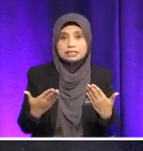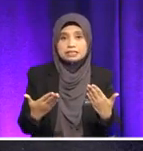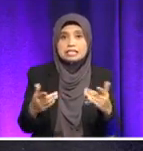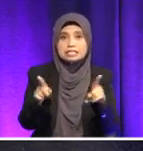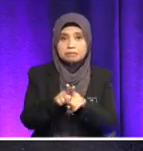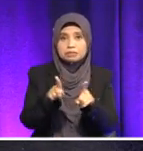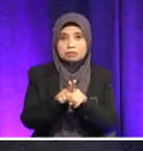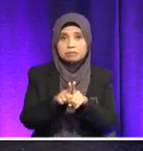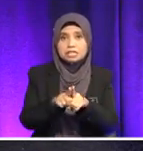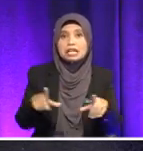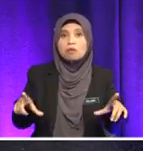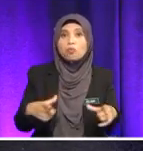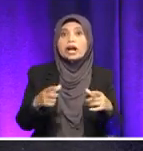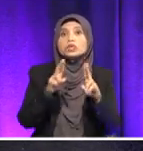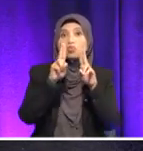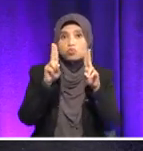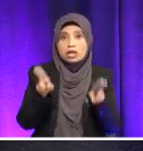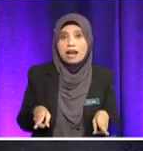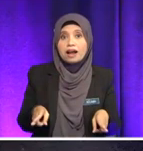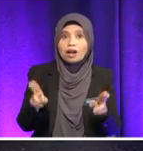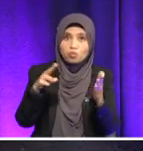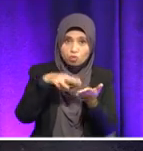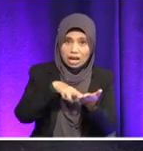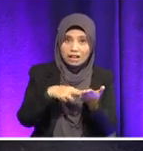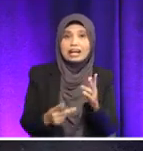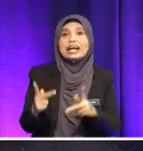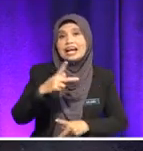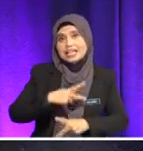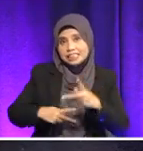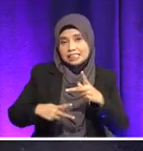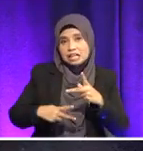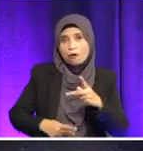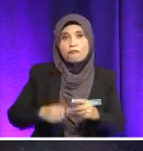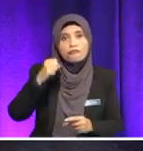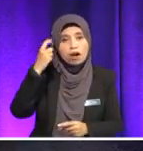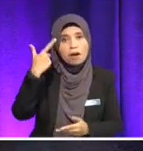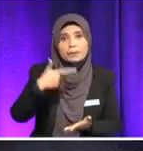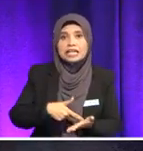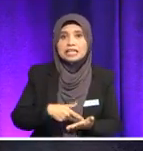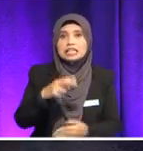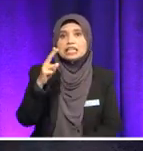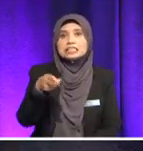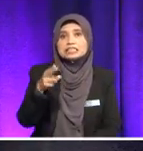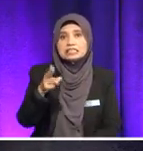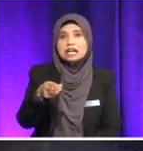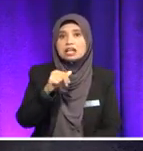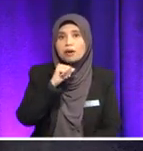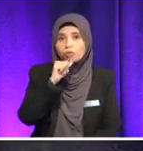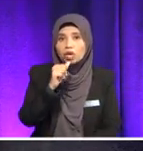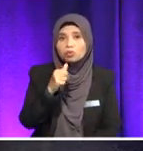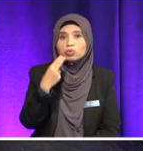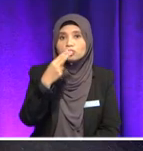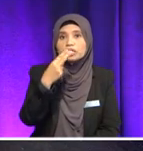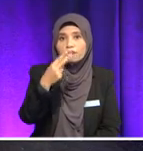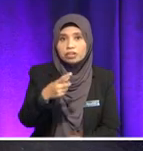dengan kami lakukan ulang kaji berturusan Mantap kan pemahaman sebab cekgu Sejarah bukan untuk di apa